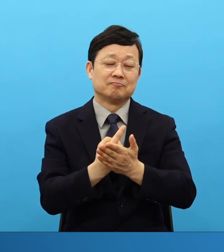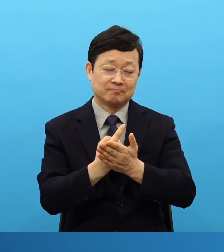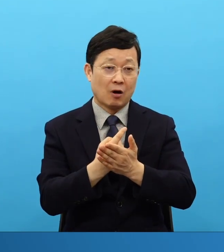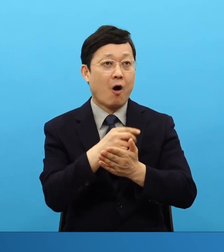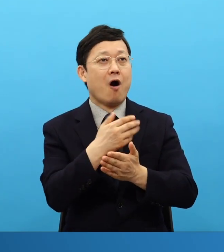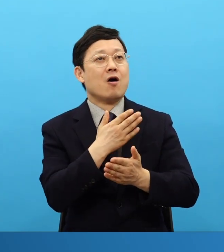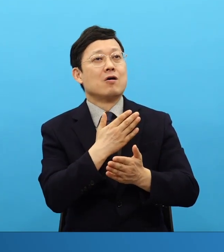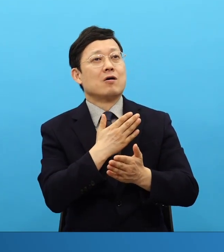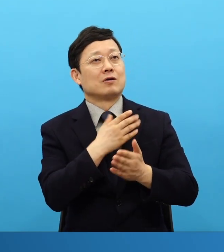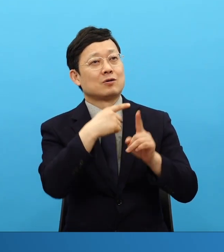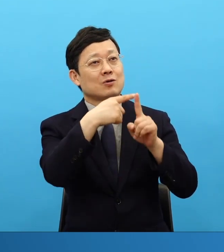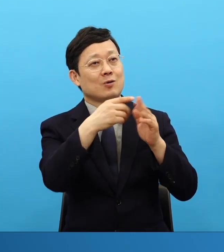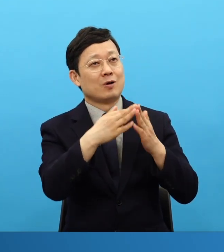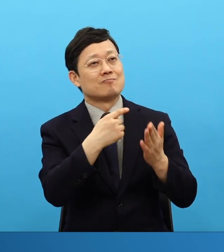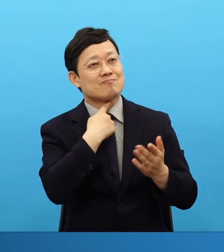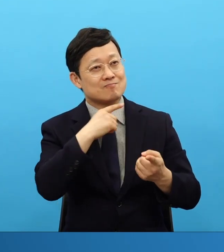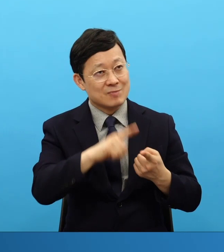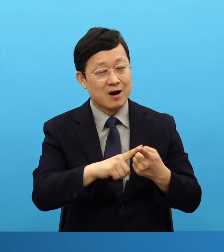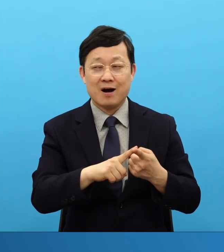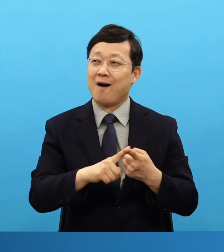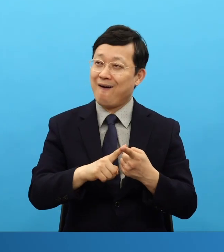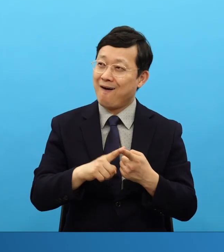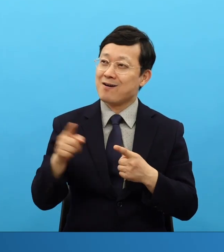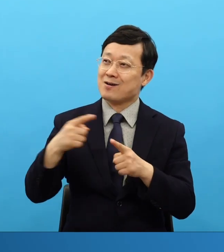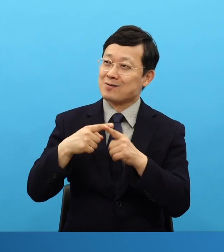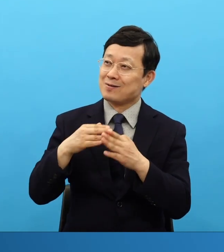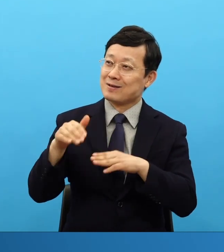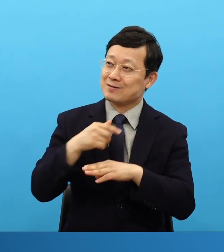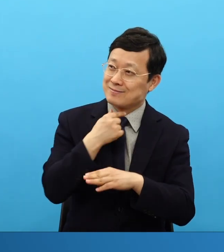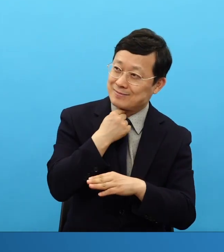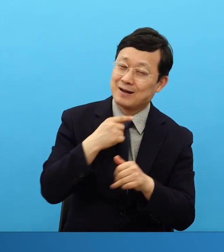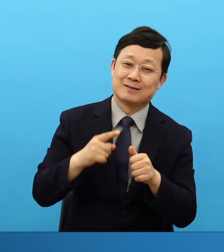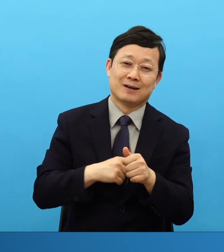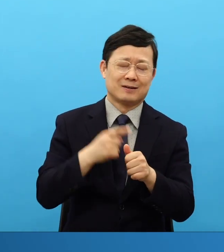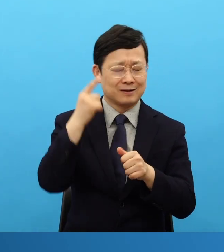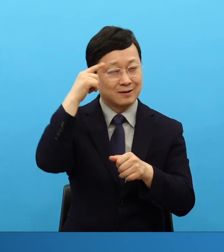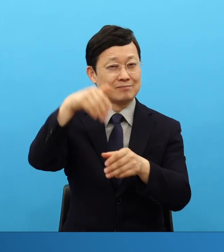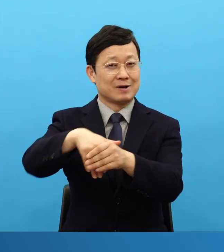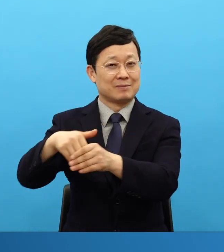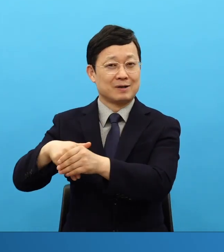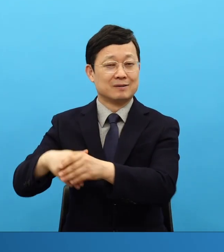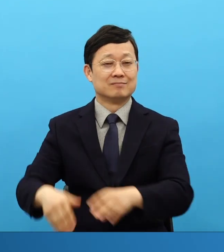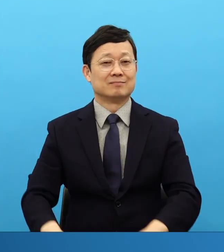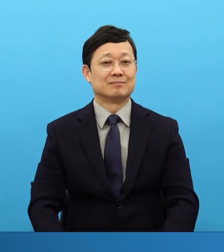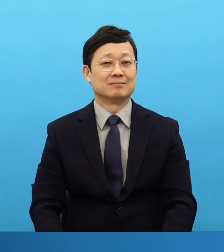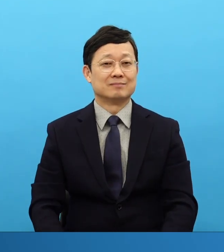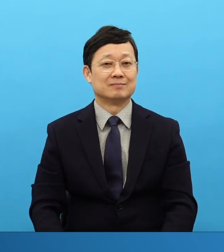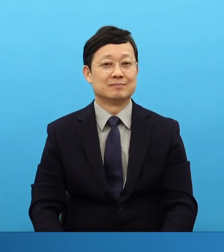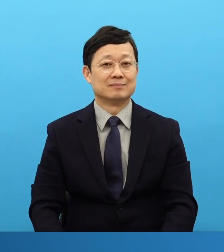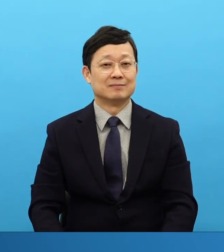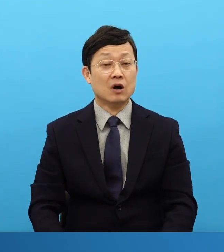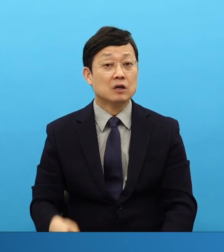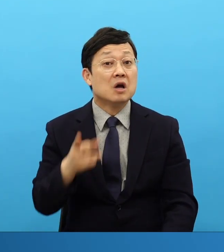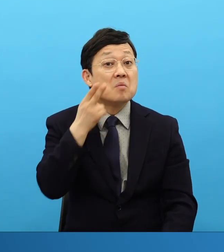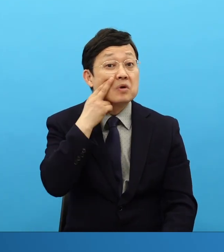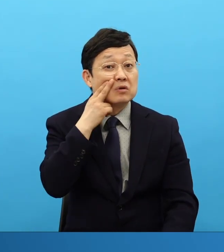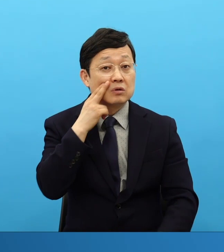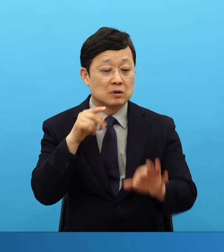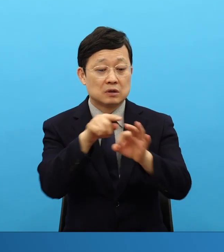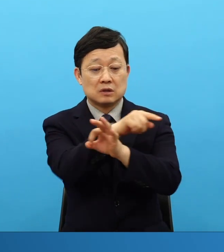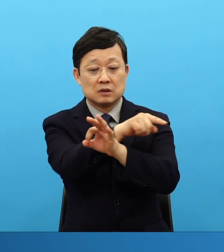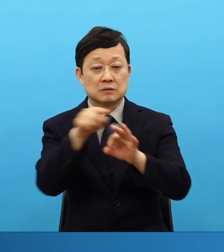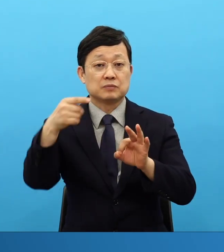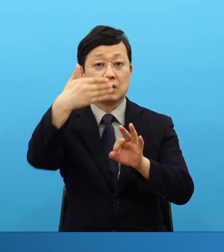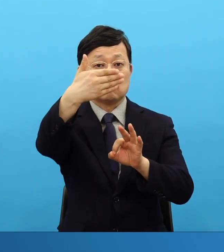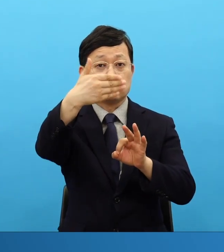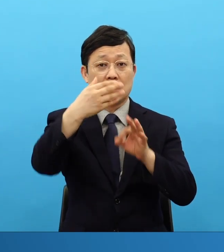그렇죠? they're able to say, "This is my church." 그래야 다민족 운동이 거예요. Only then can the multi-ethnic mission take place. 10분의 9. 중재 10분의 9가 다민족이라 이래. 그게 미국이에요. And